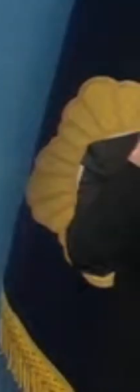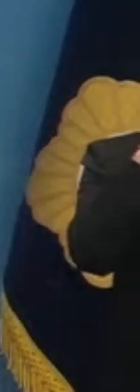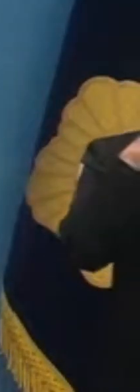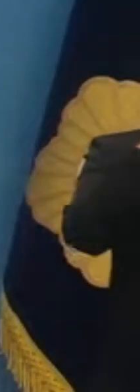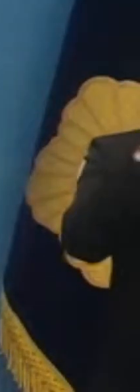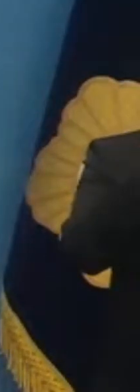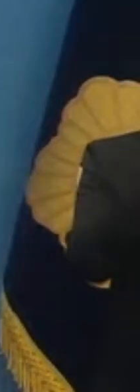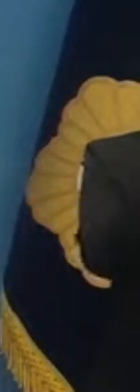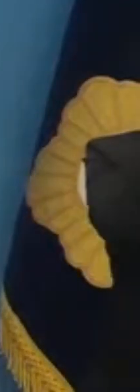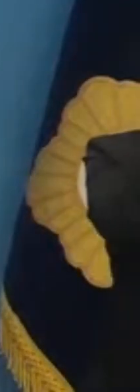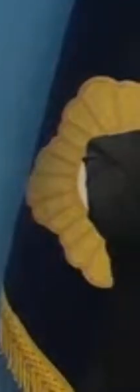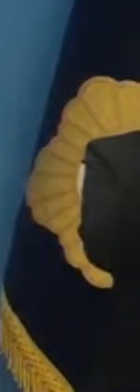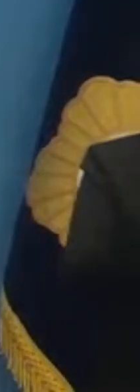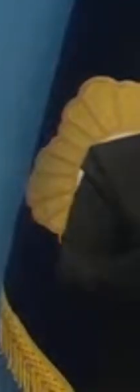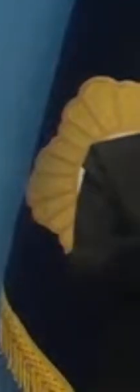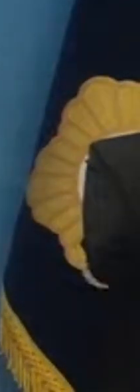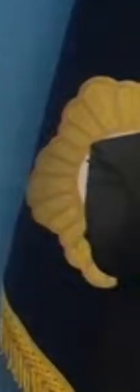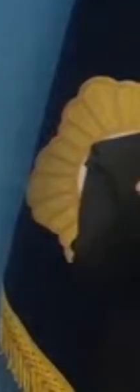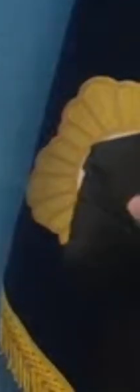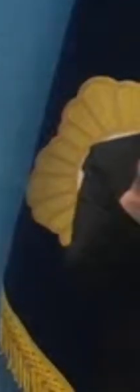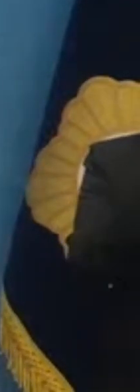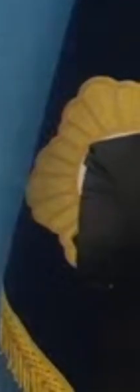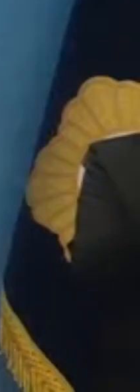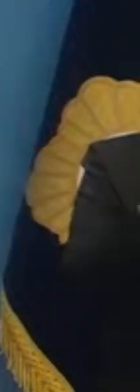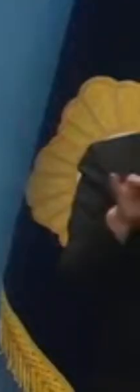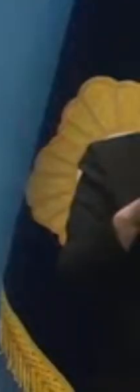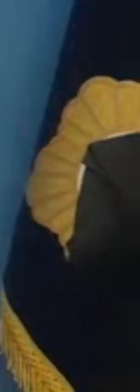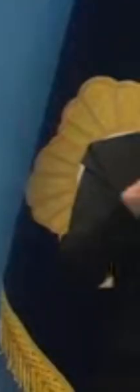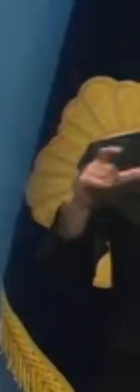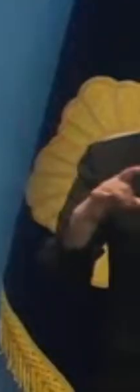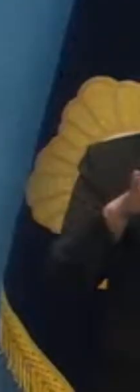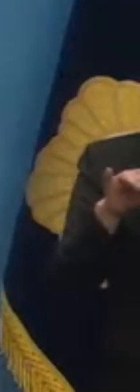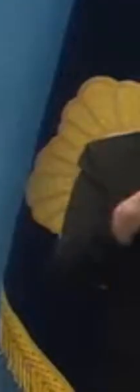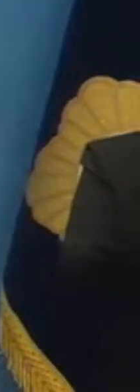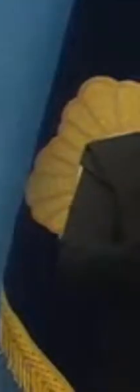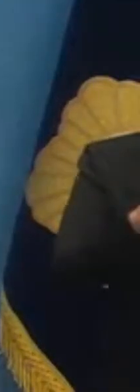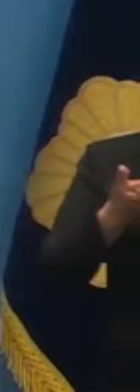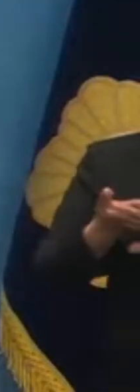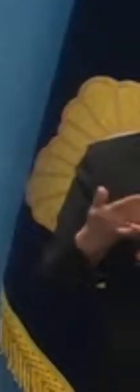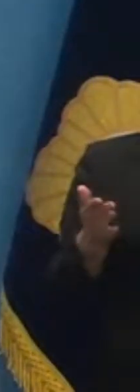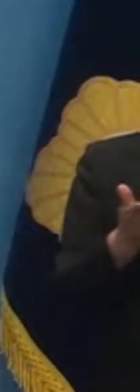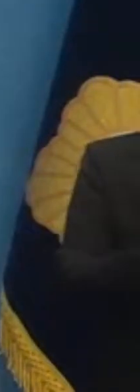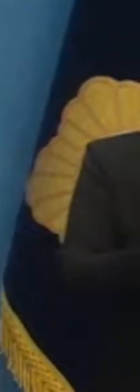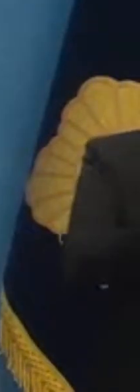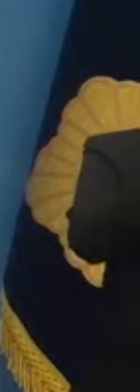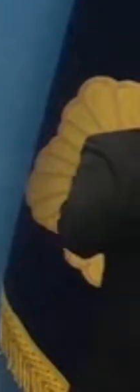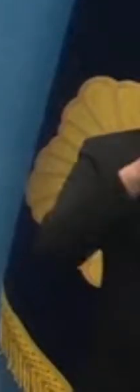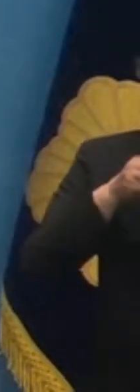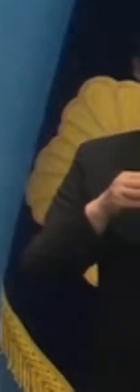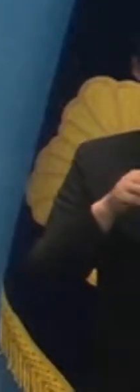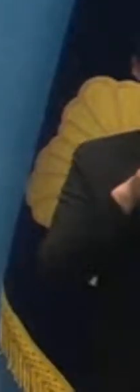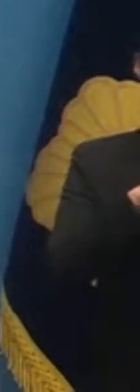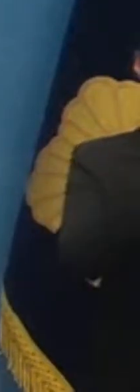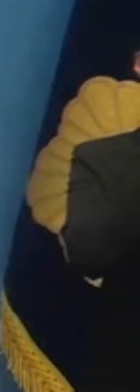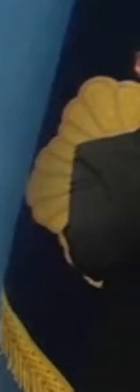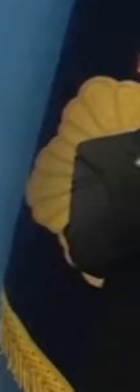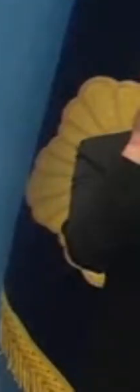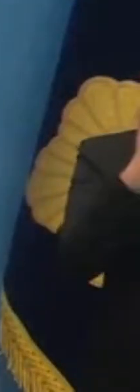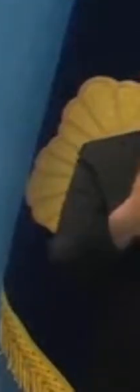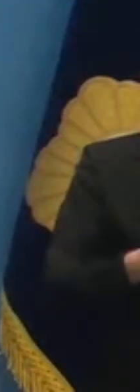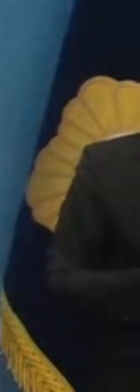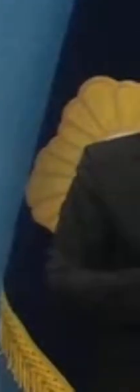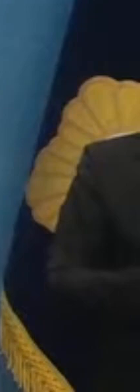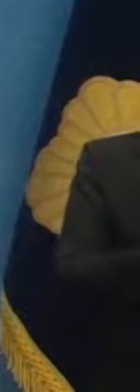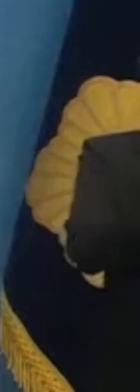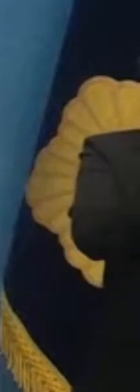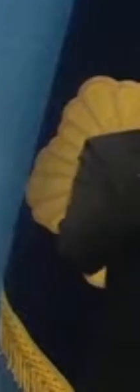있습니다. 글마다 자녀 이름, 직업, 지역이 모두 달라 1인 다역 활동, 즉 조작 계정이 명백합니다.